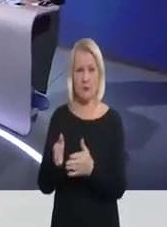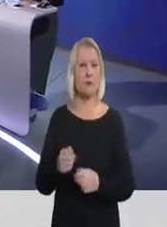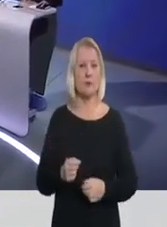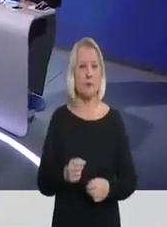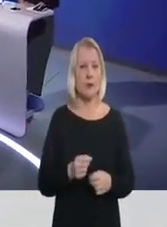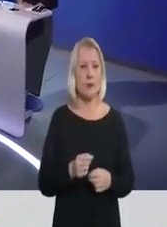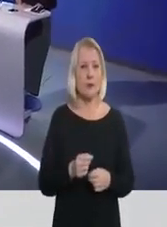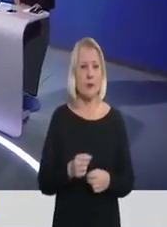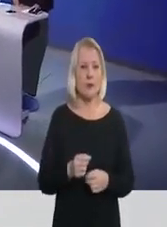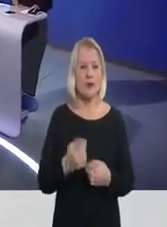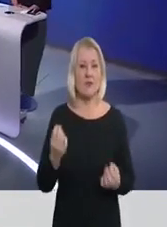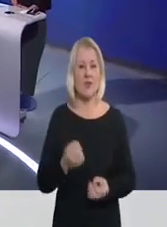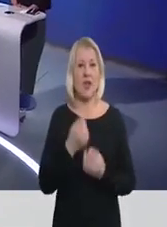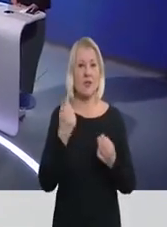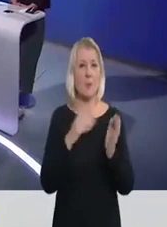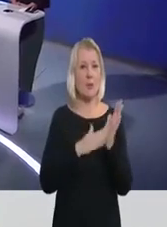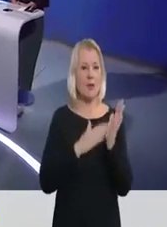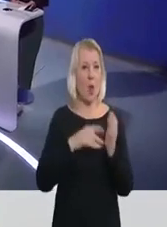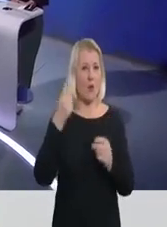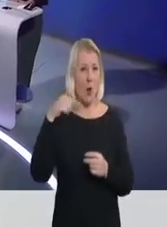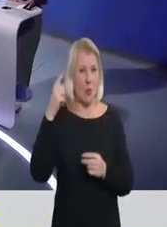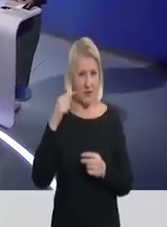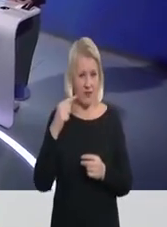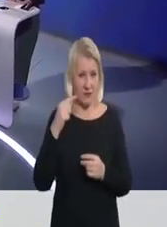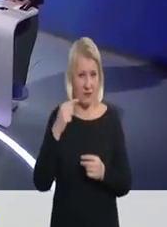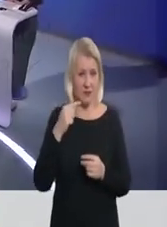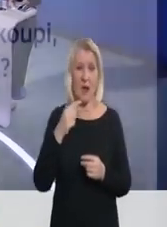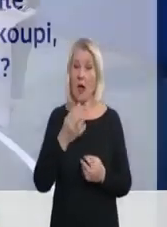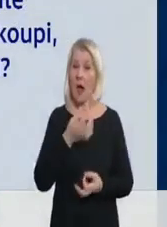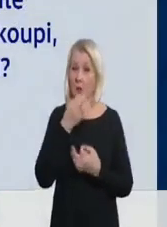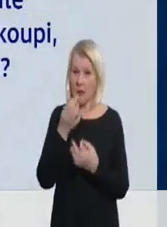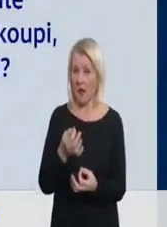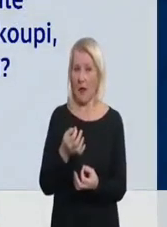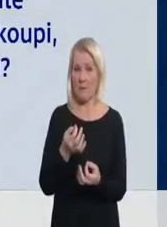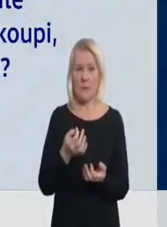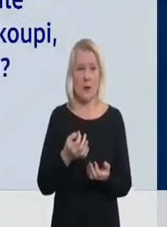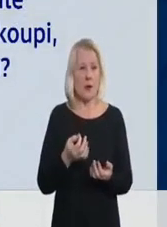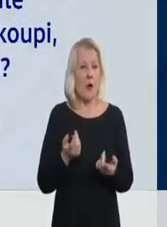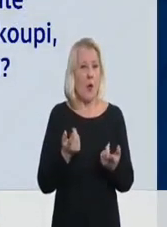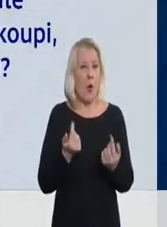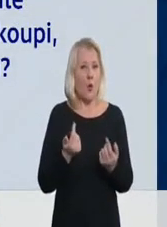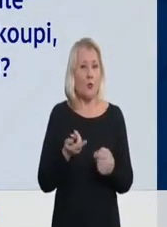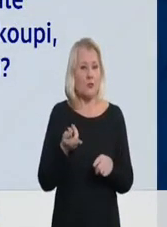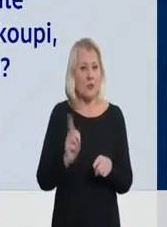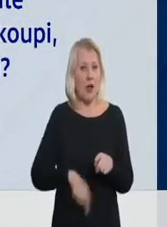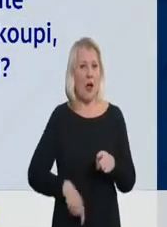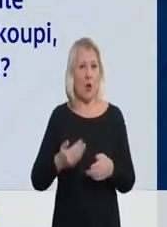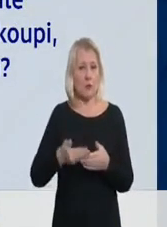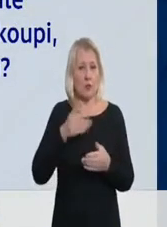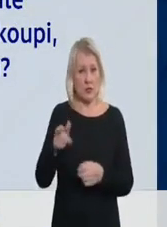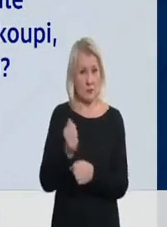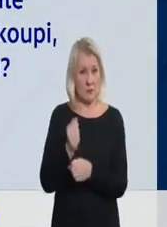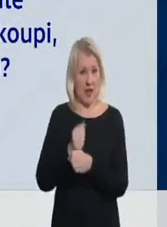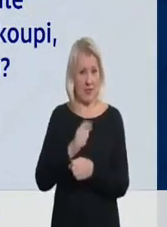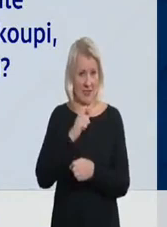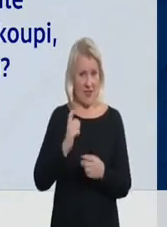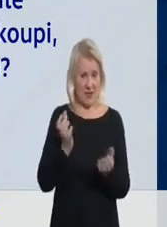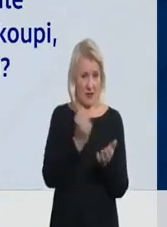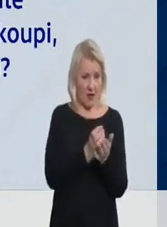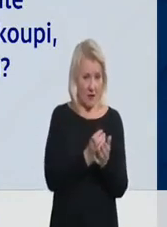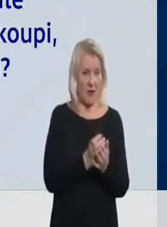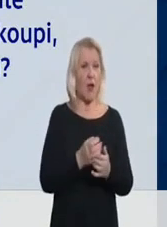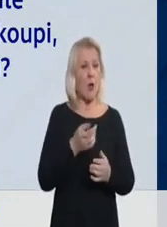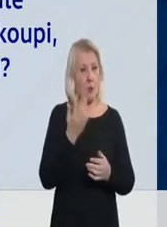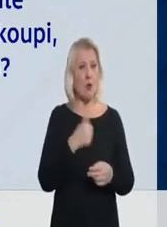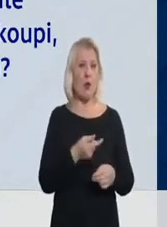k Mendelově univerzitě. Proč kandidujete? Pokud na univerzitě pod vaším vedením byly tituly ke koupi, vy se tváříte, že se vás to